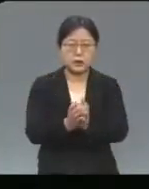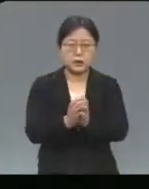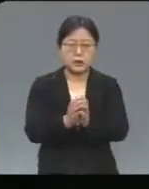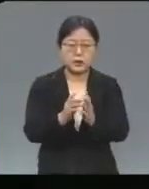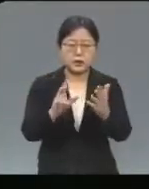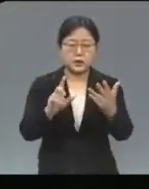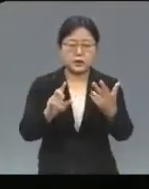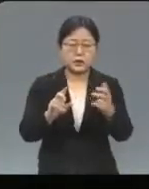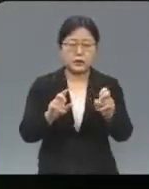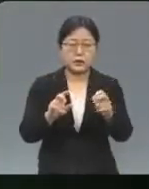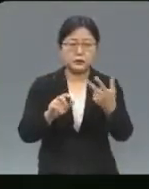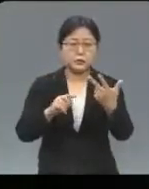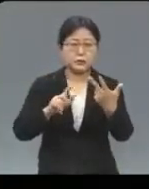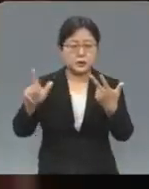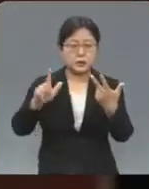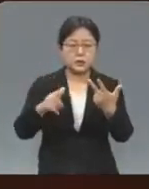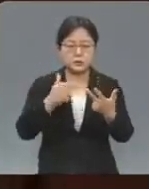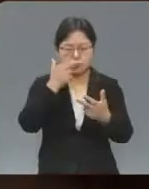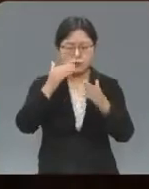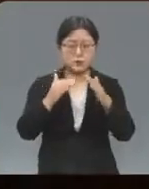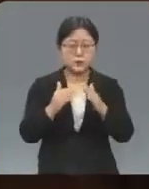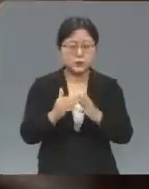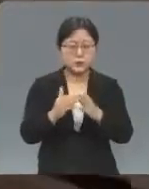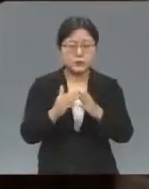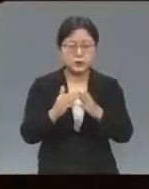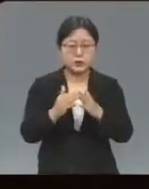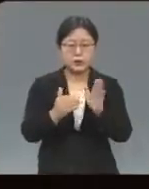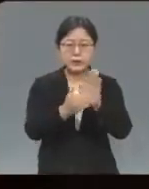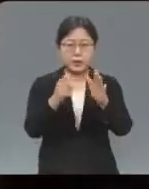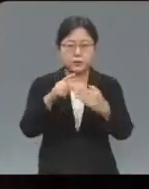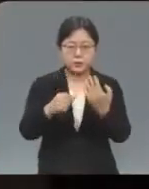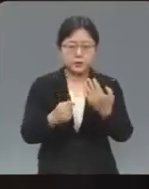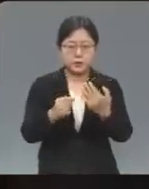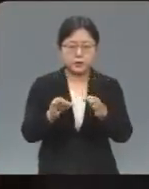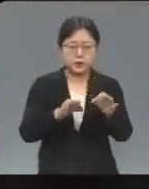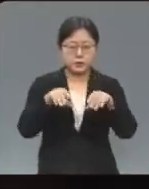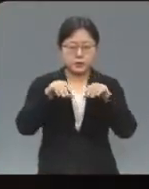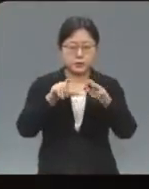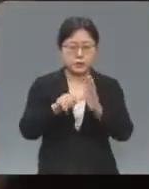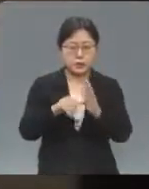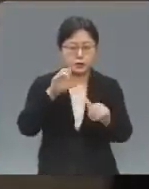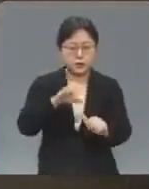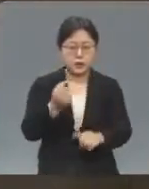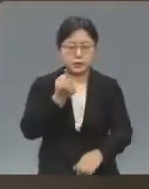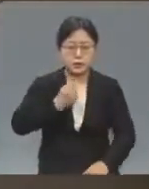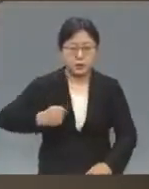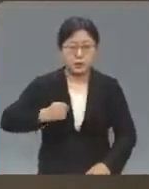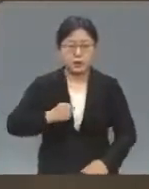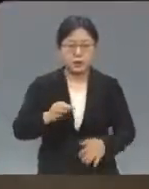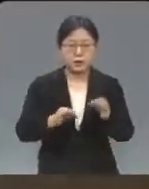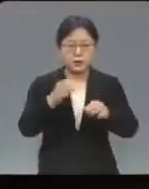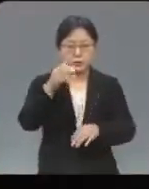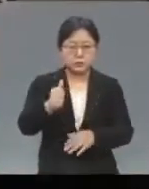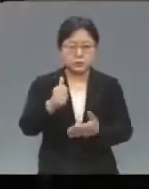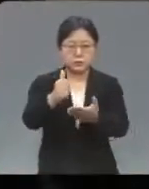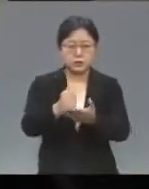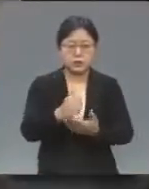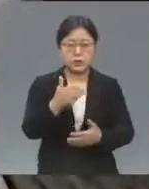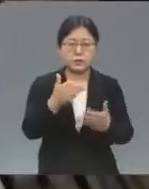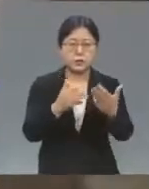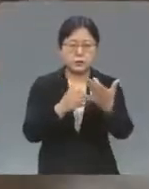27일 상무지구에 한 유흥주점에서 방역 수축에 따른 영업시간 제한 규정을 어긴 업주와 이용객 등